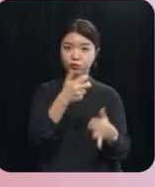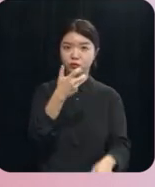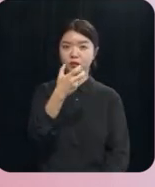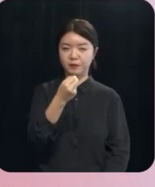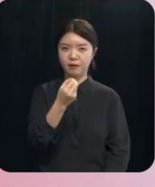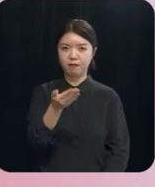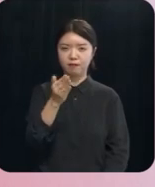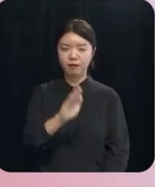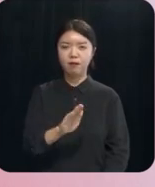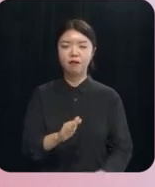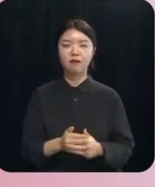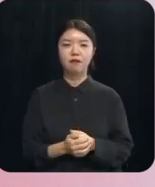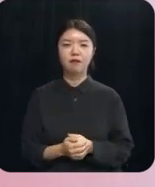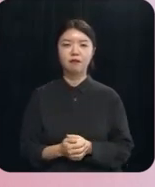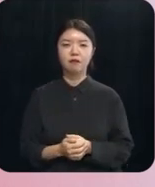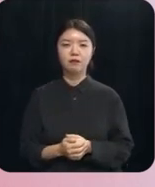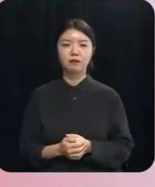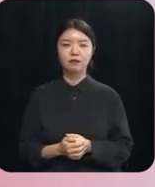70만인데 약 70만인데